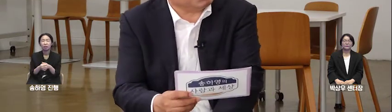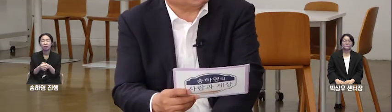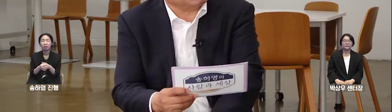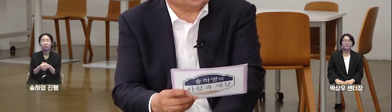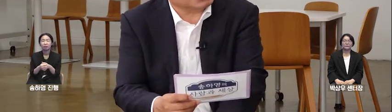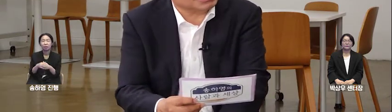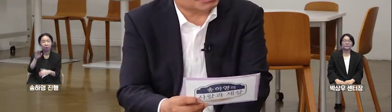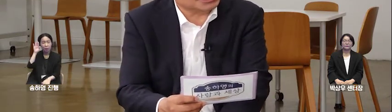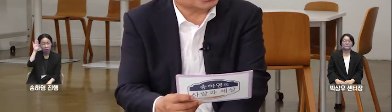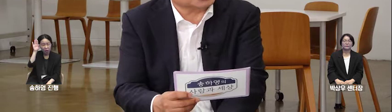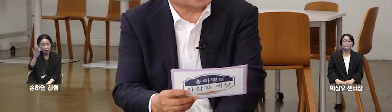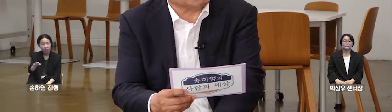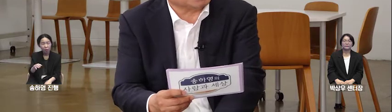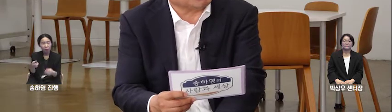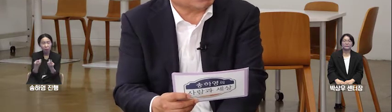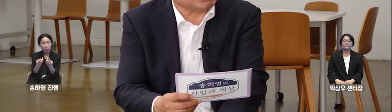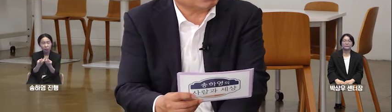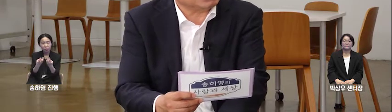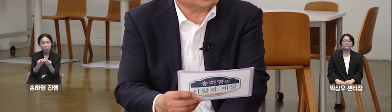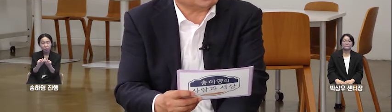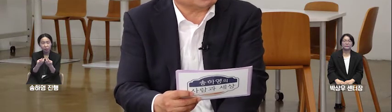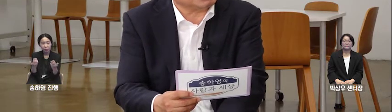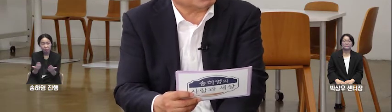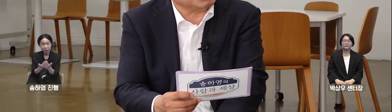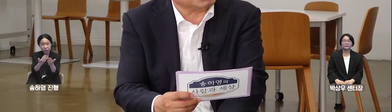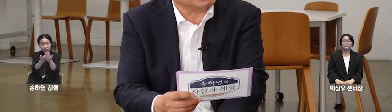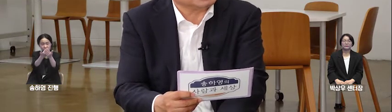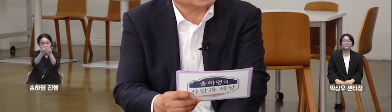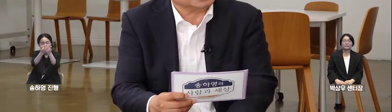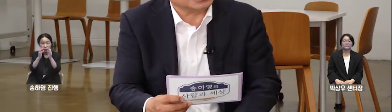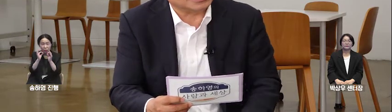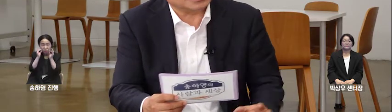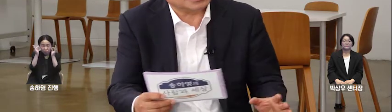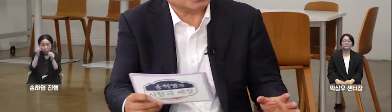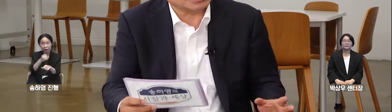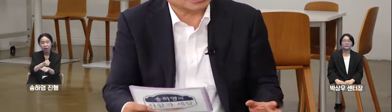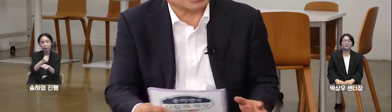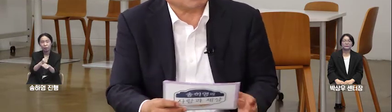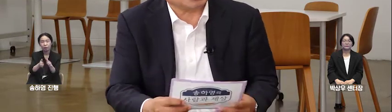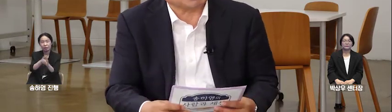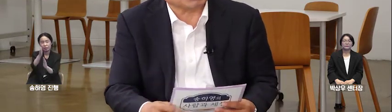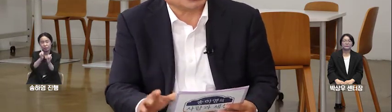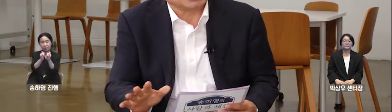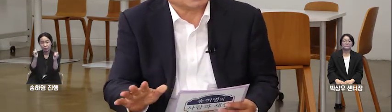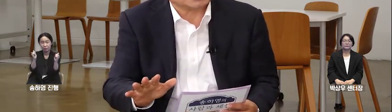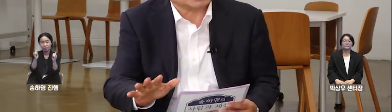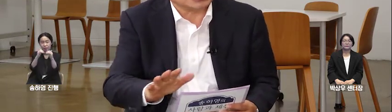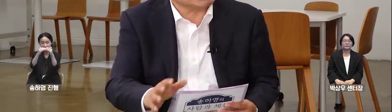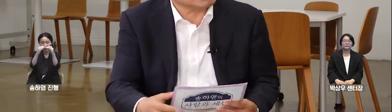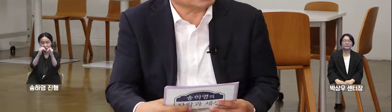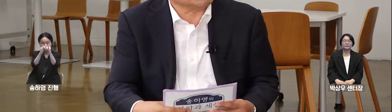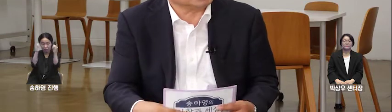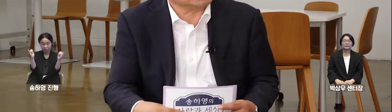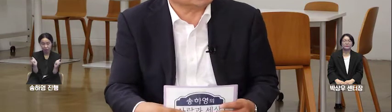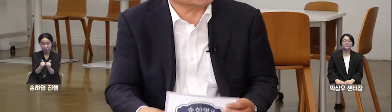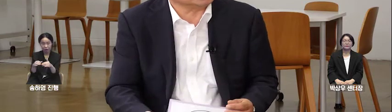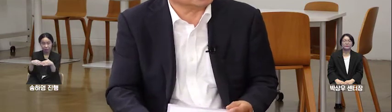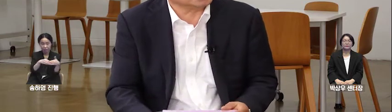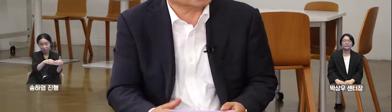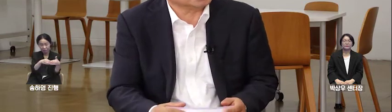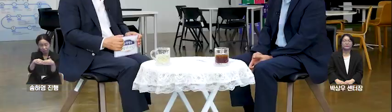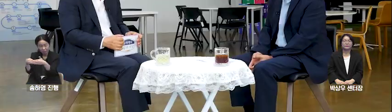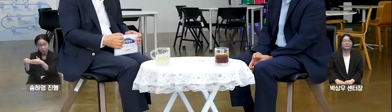어떻게 앞으로 그 조직을 개발하고 또 이 시민사회 활동을 잘 이끌어갈 수